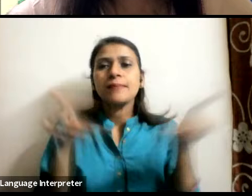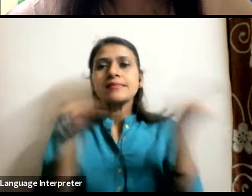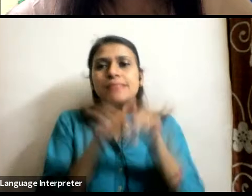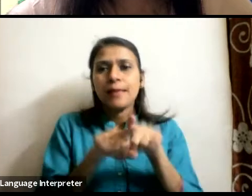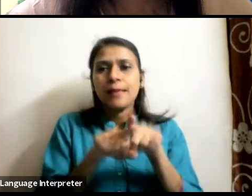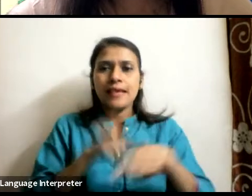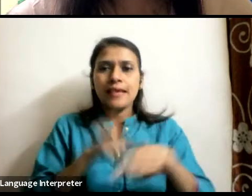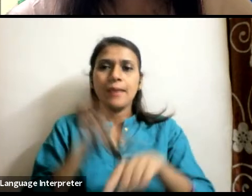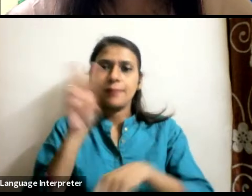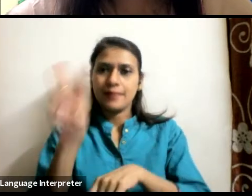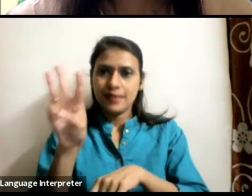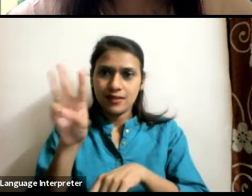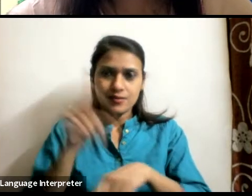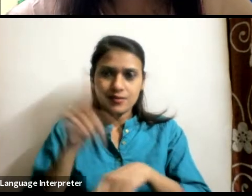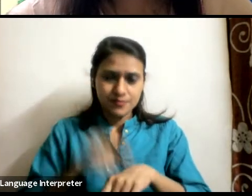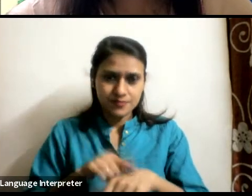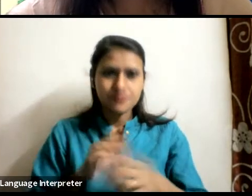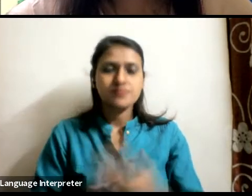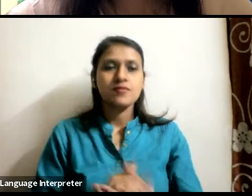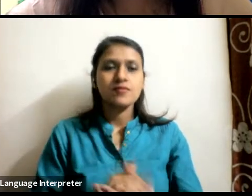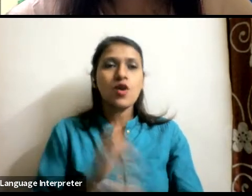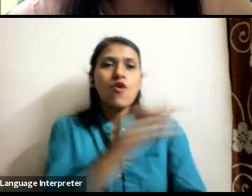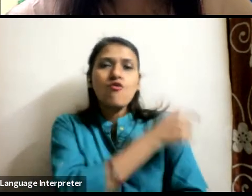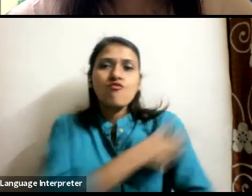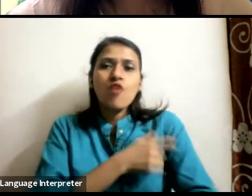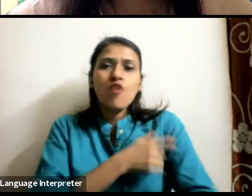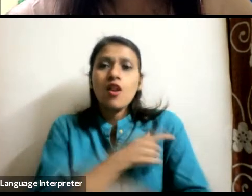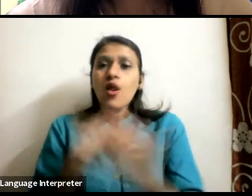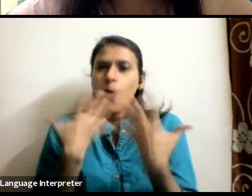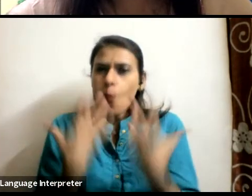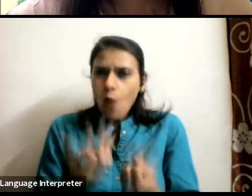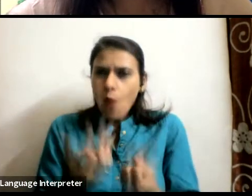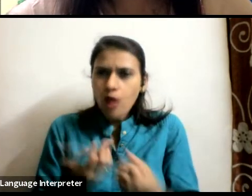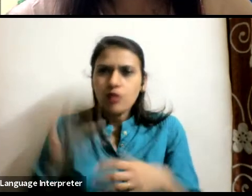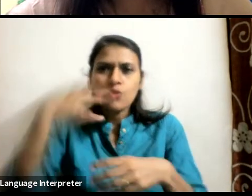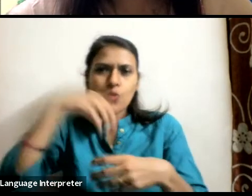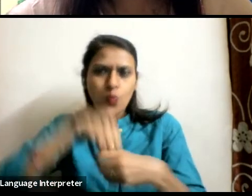युवक volunteer कैसे बन सकते हैं, और ये UNB के